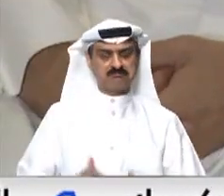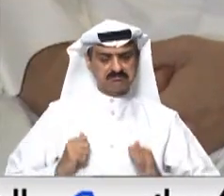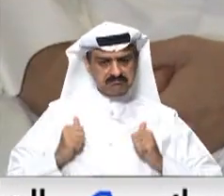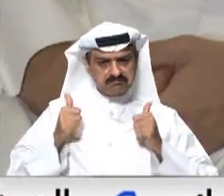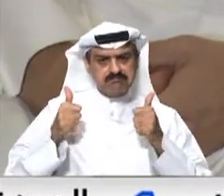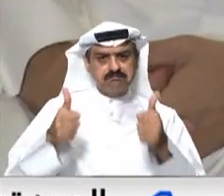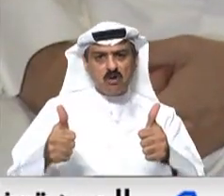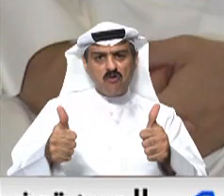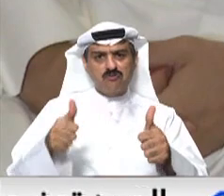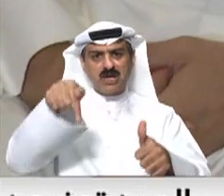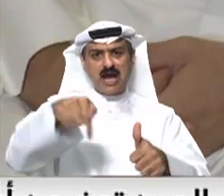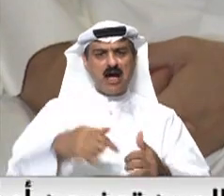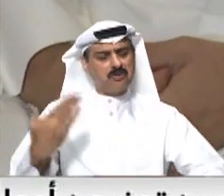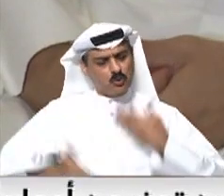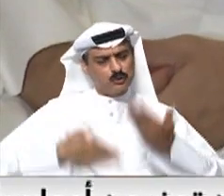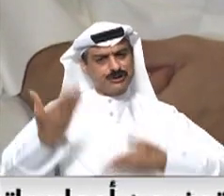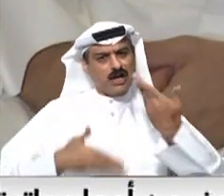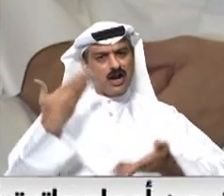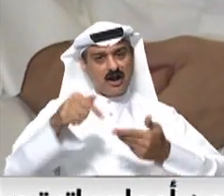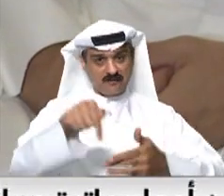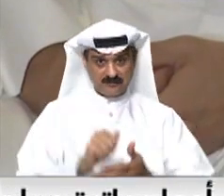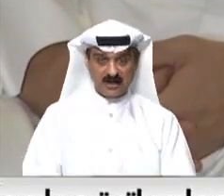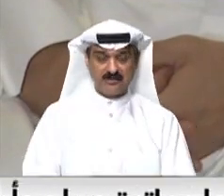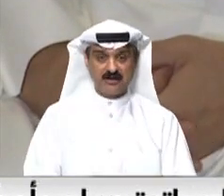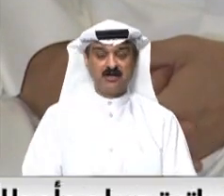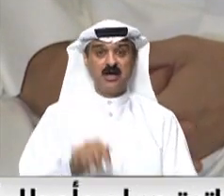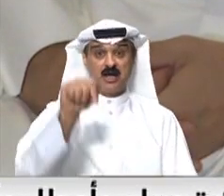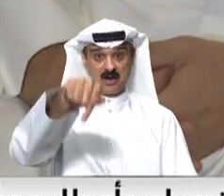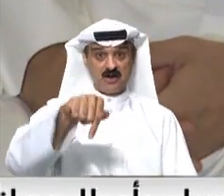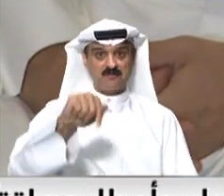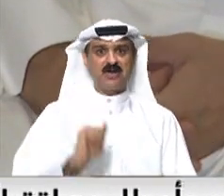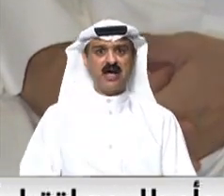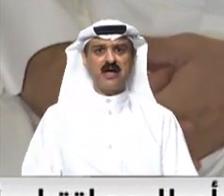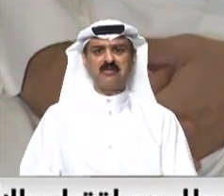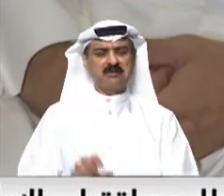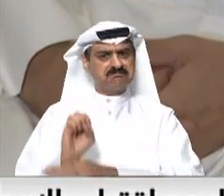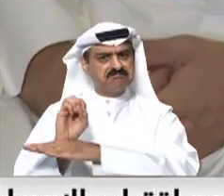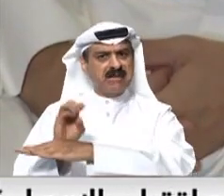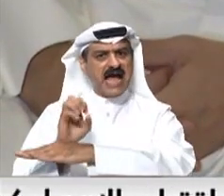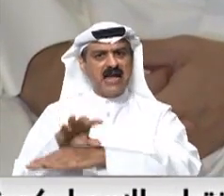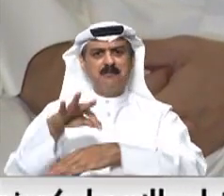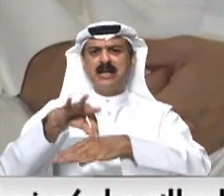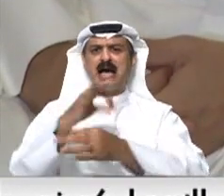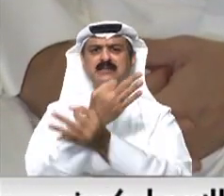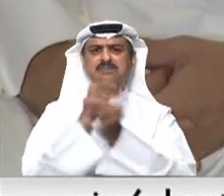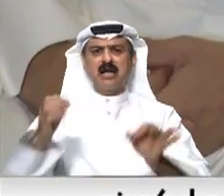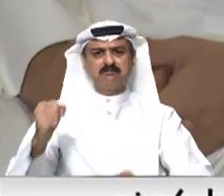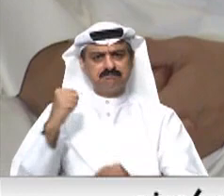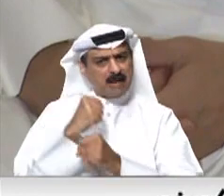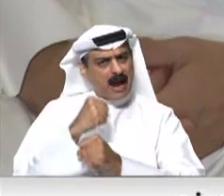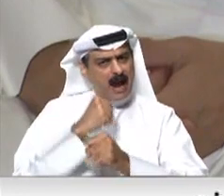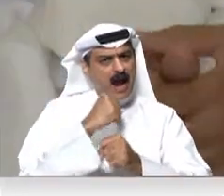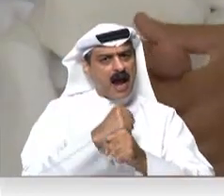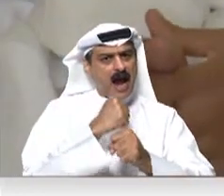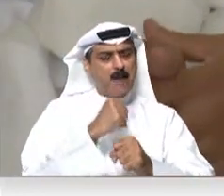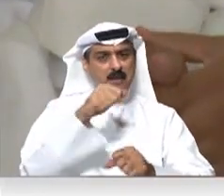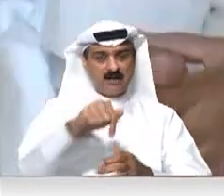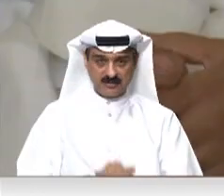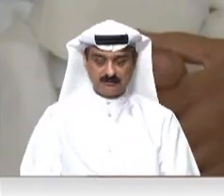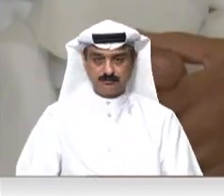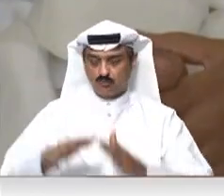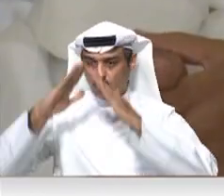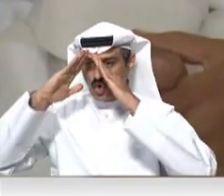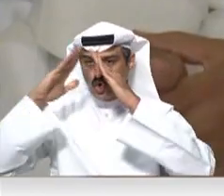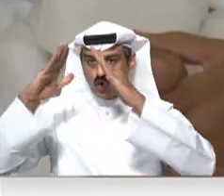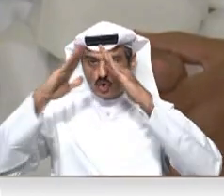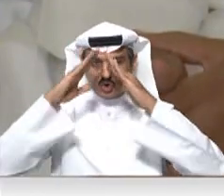والإصرار وروح التحدي والوطنية صرتوا درس لجميع الشعب بعملكم وبأدائكم وبروحكم الوطنية. الشكر كامل